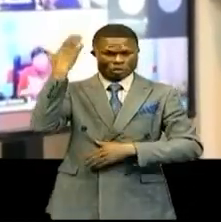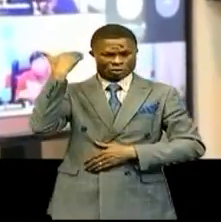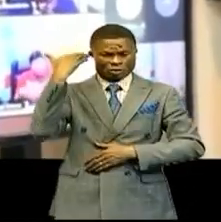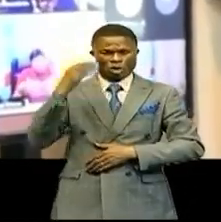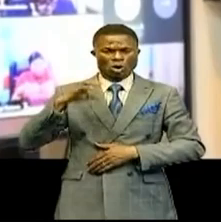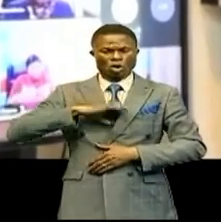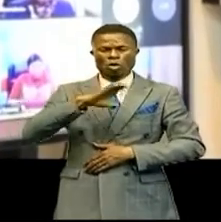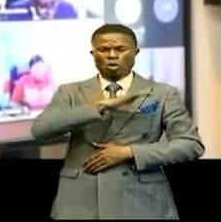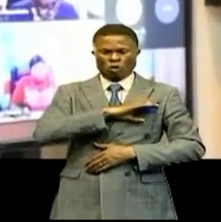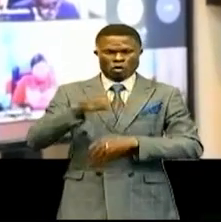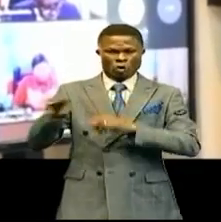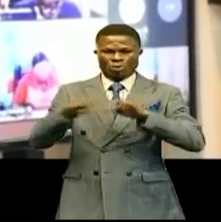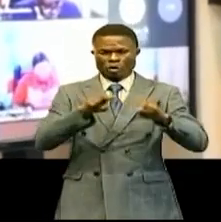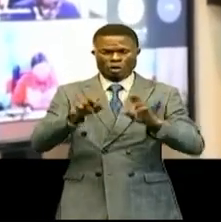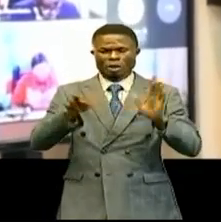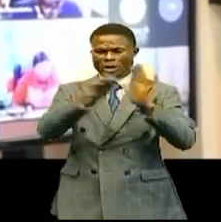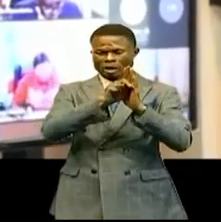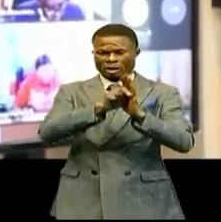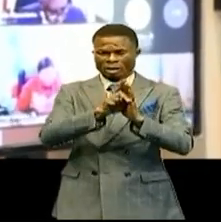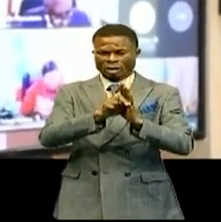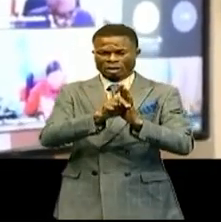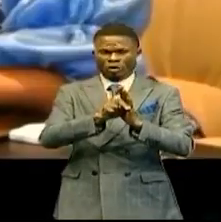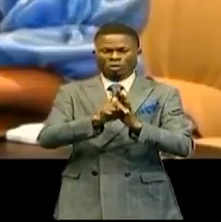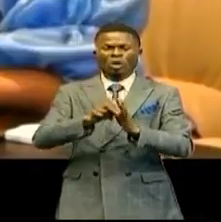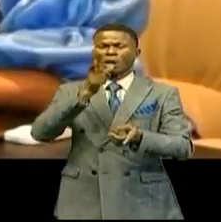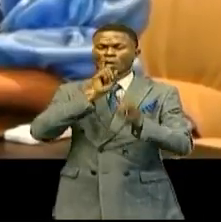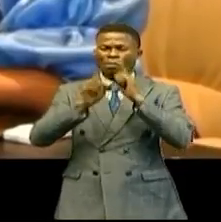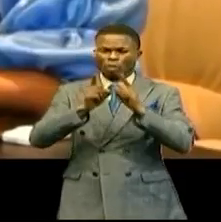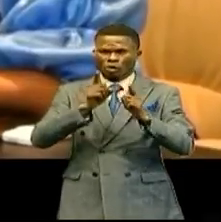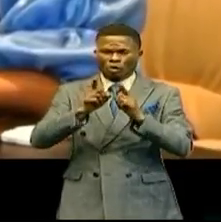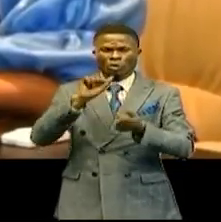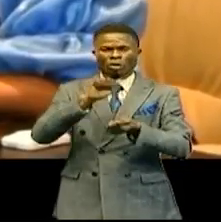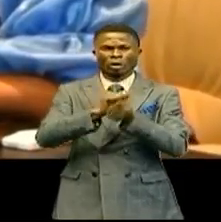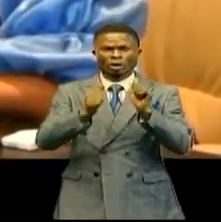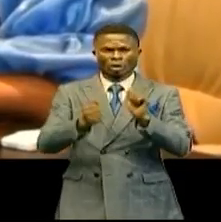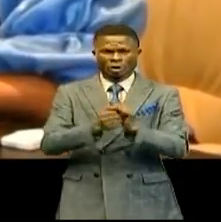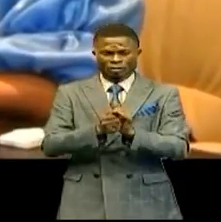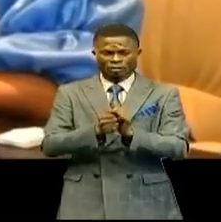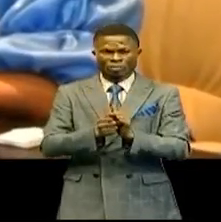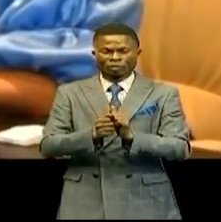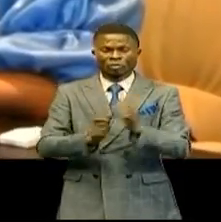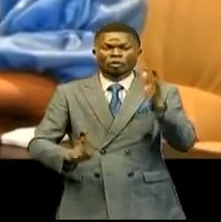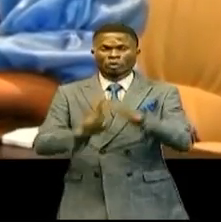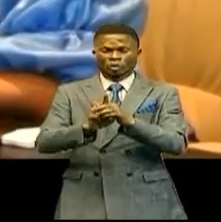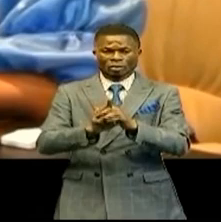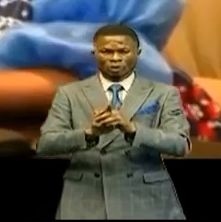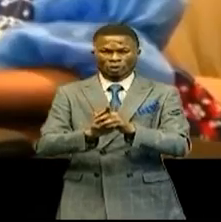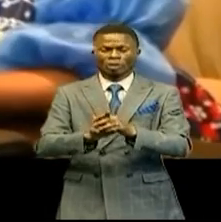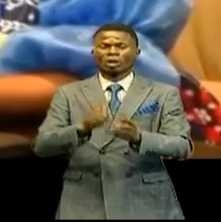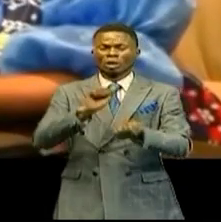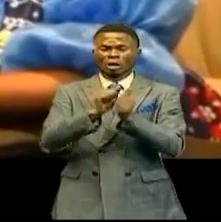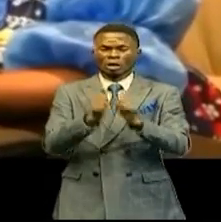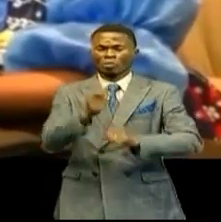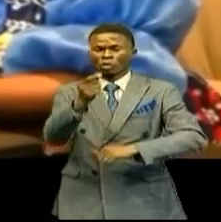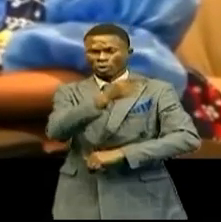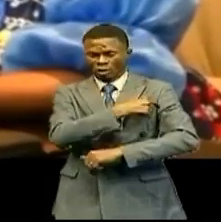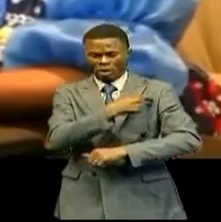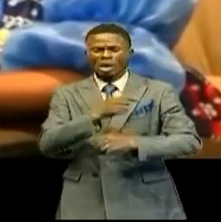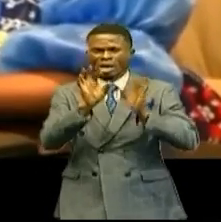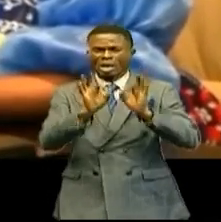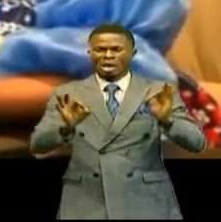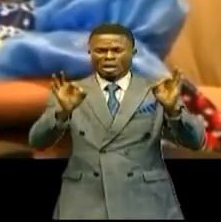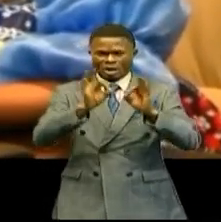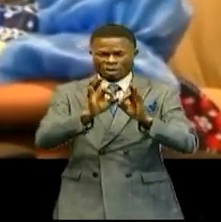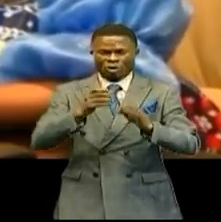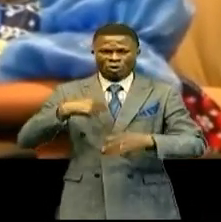comité multisectoriel de riposte pour échanger autour de l'apparition du variant Omicron et de la nécessité pour